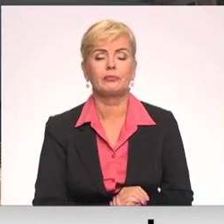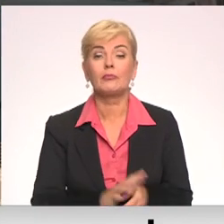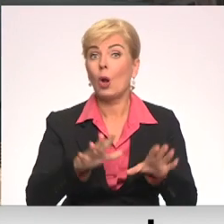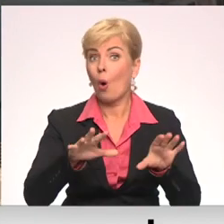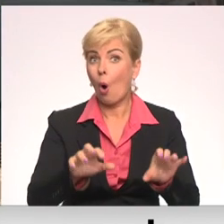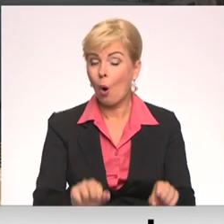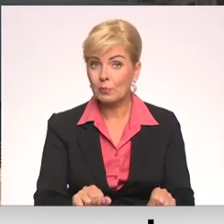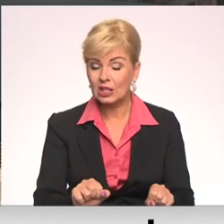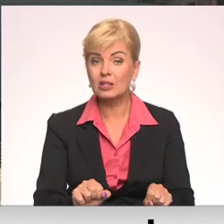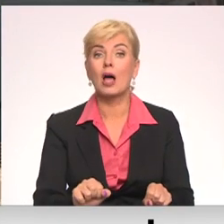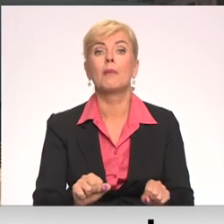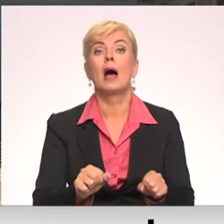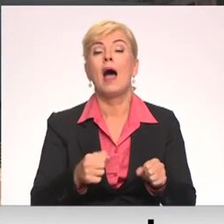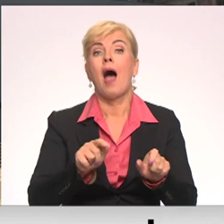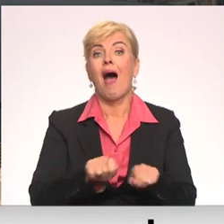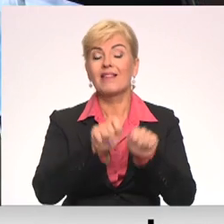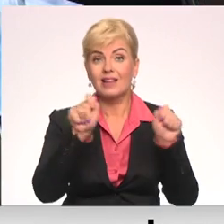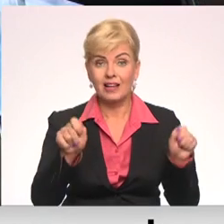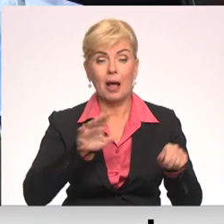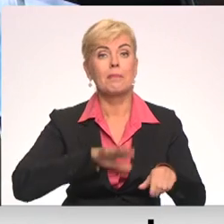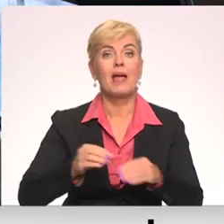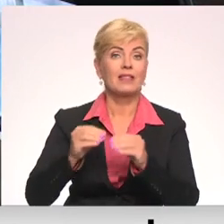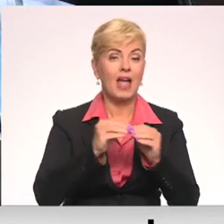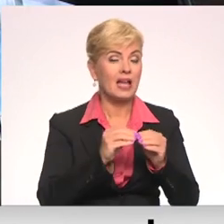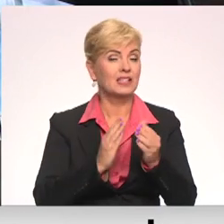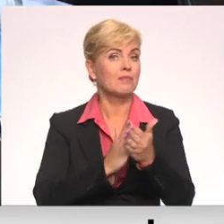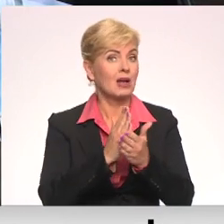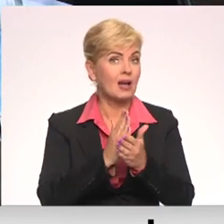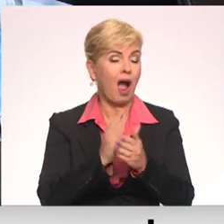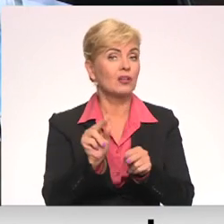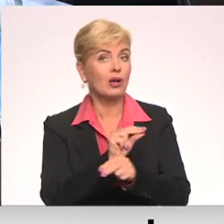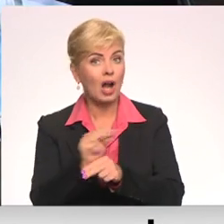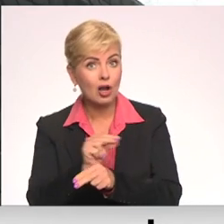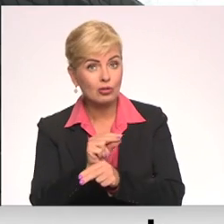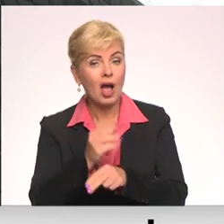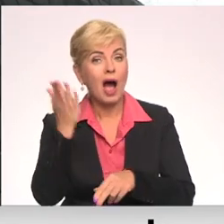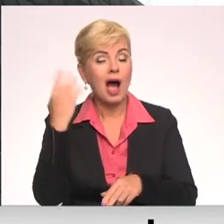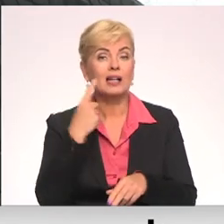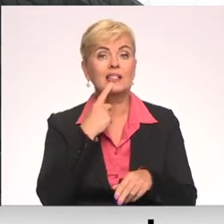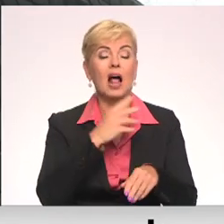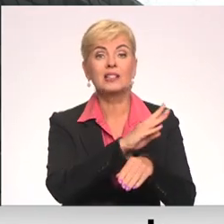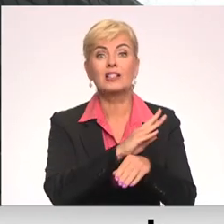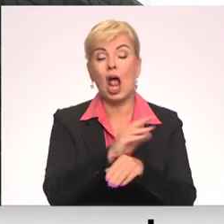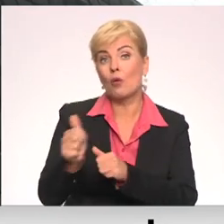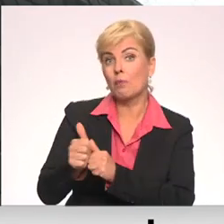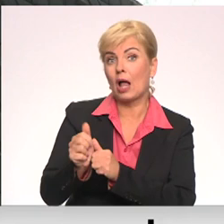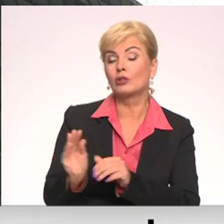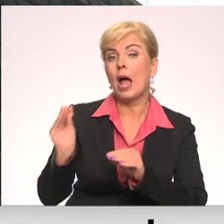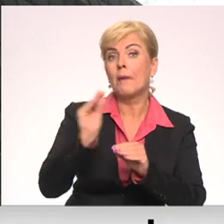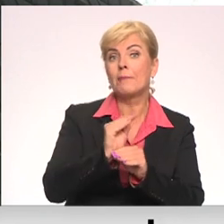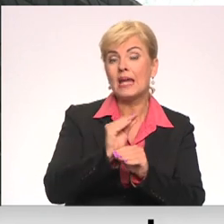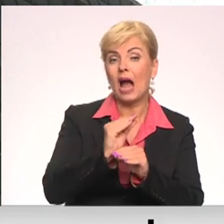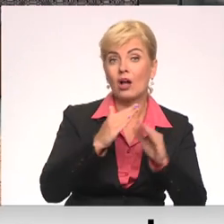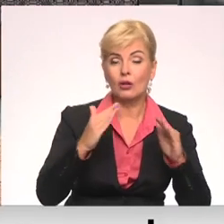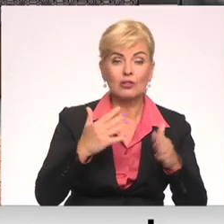Okupācijas muzeja durvis vērtas pēc teju 10 gadu rekonstrukcijas. Melnajai bijušā sarkano strēlnieku muzeja ēkai piebūvēts gaišs